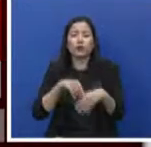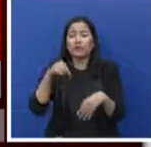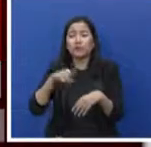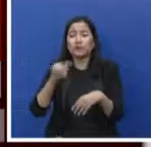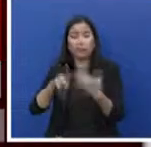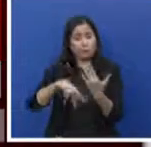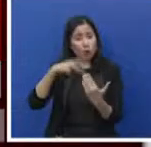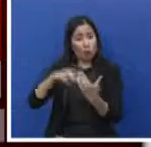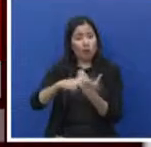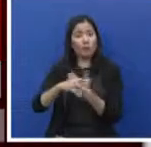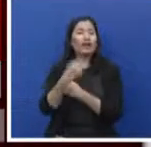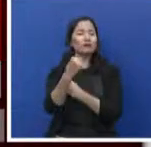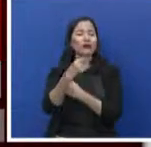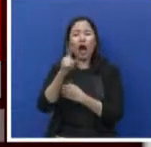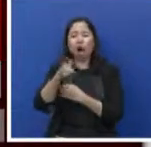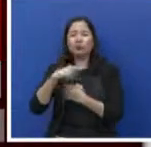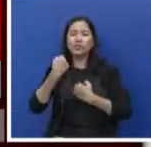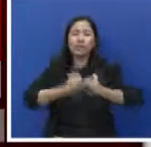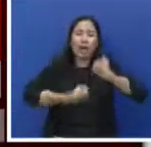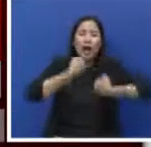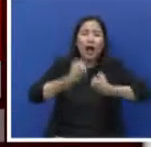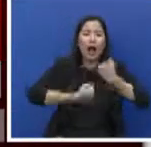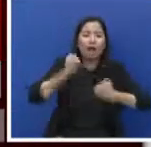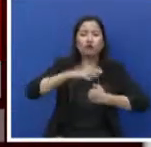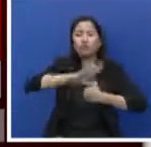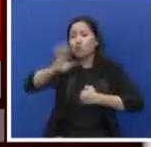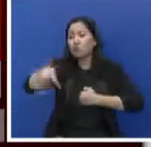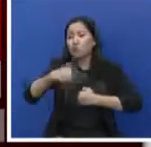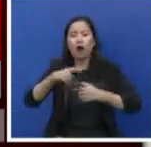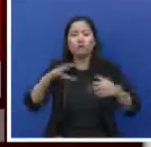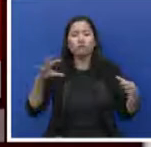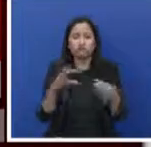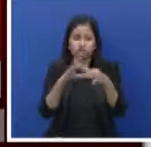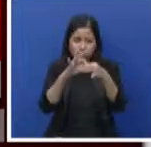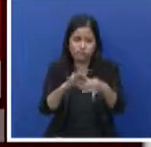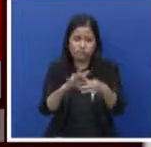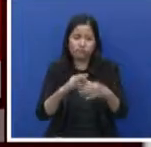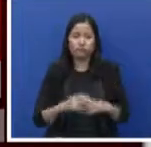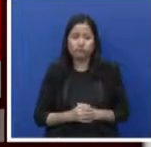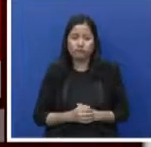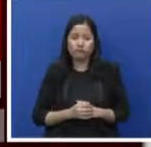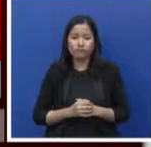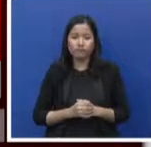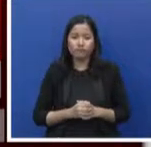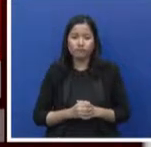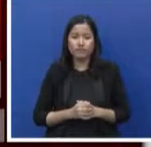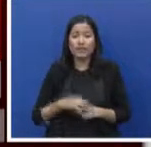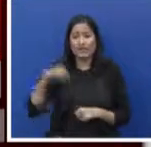bentuk program, tapi harus jadi gerakan di mana semua komponen bangsa juga ikut melakukannya.